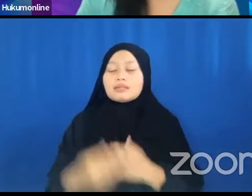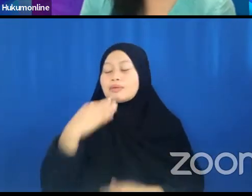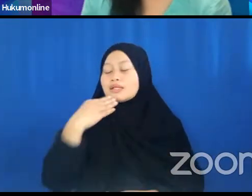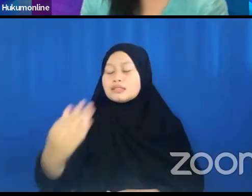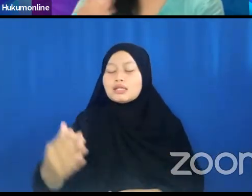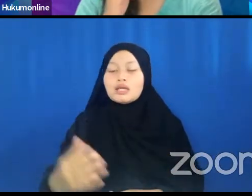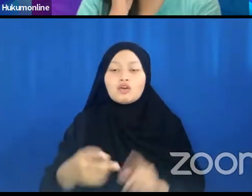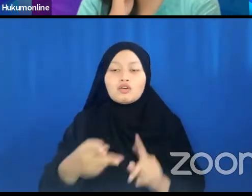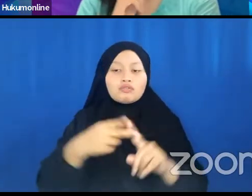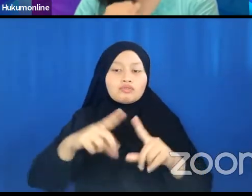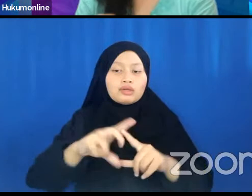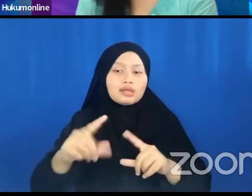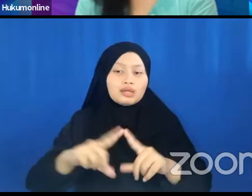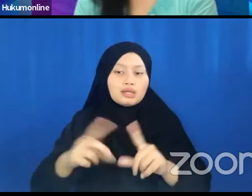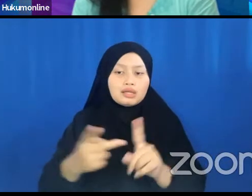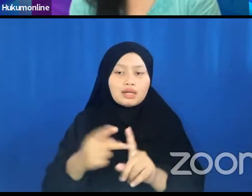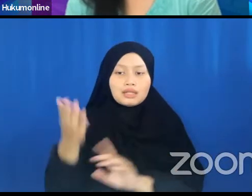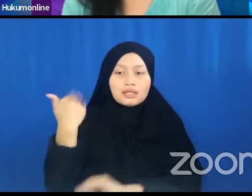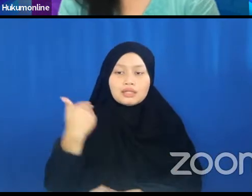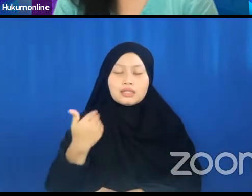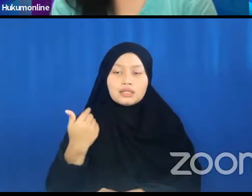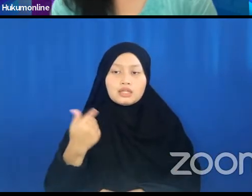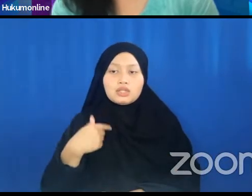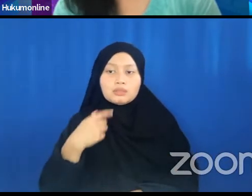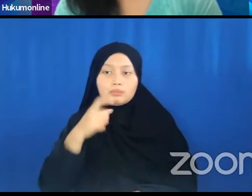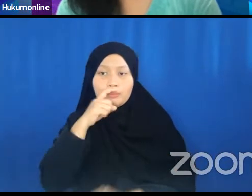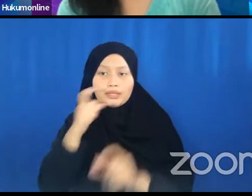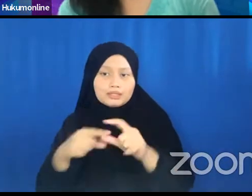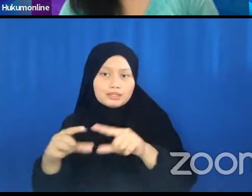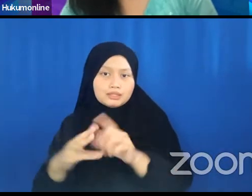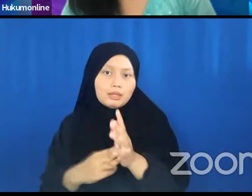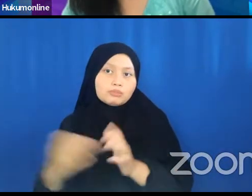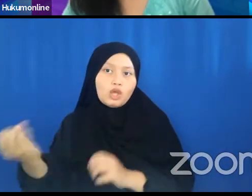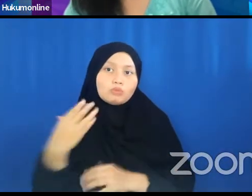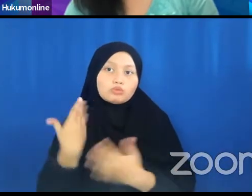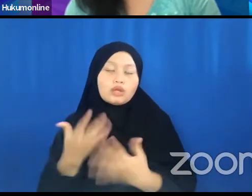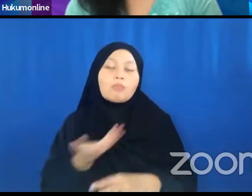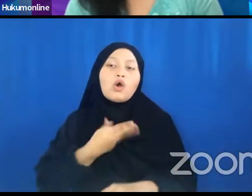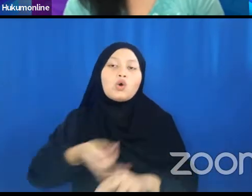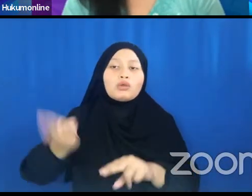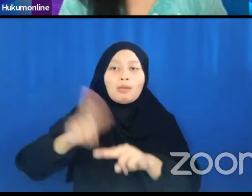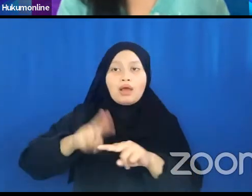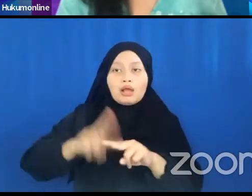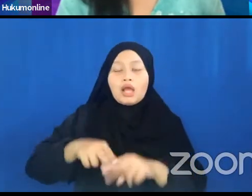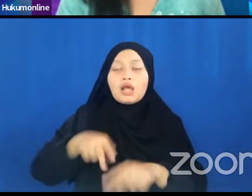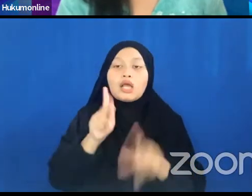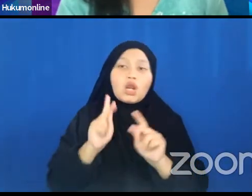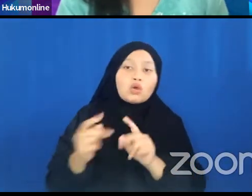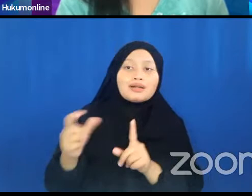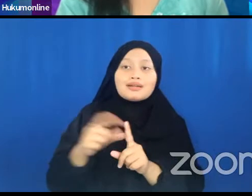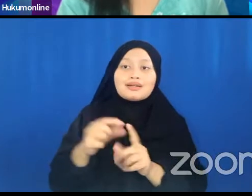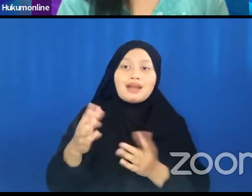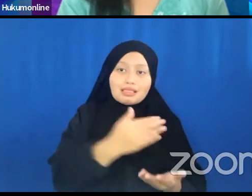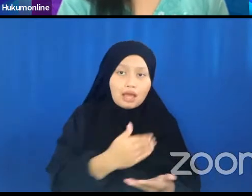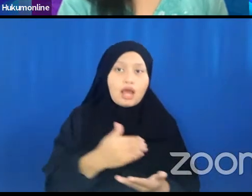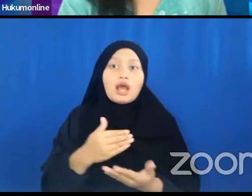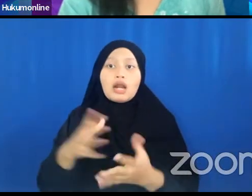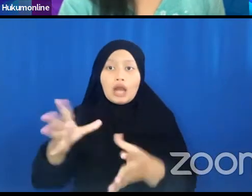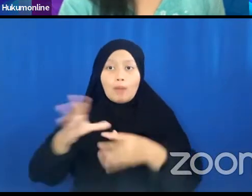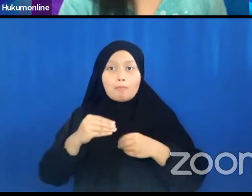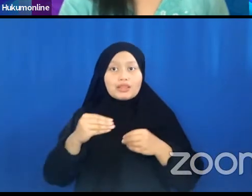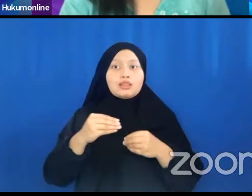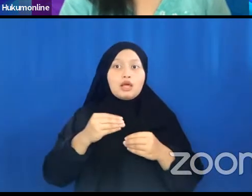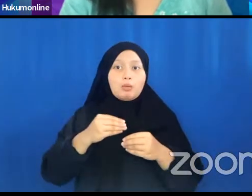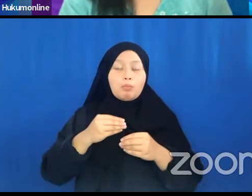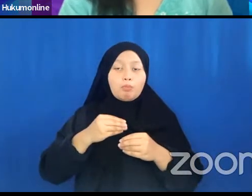mungkin saya mau menambahkan jadi walaupun sudah dijawab oleh apa Xenia tapi gini tadi kan pertanyaannya Jika data itu diperoleh secara Liga yang